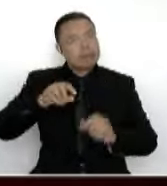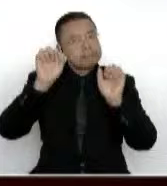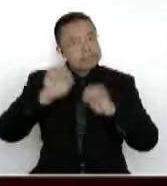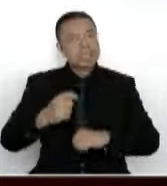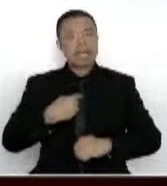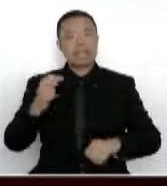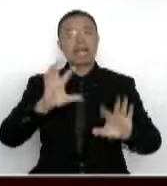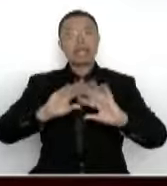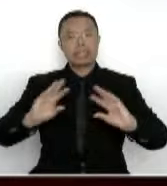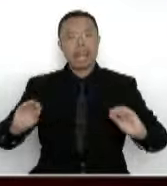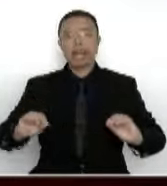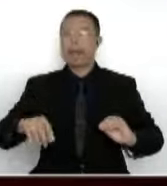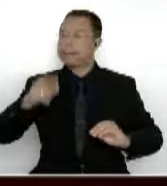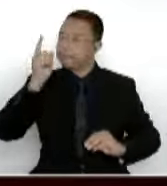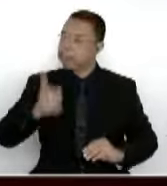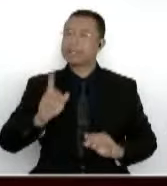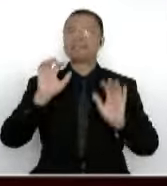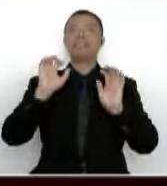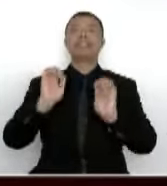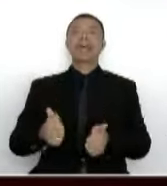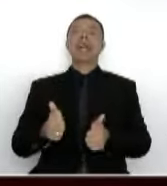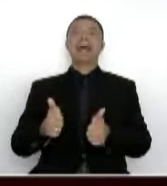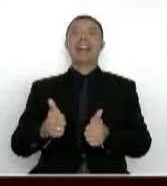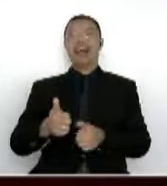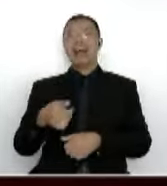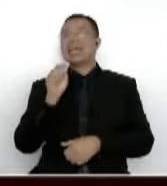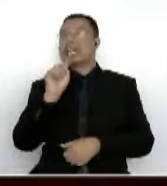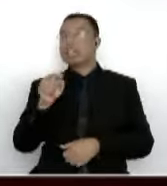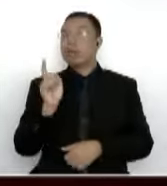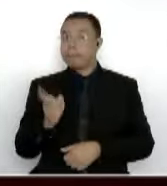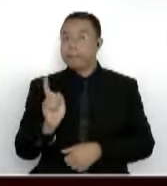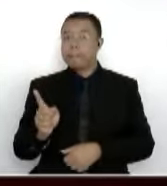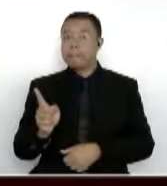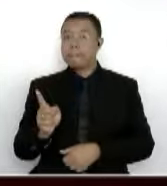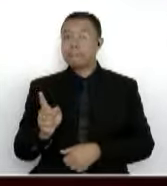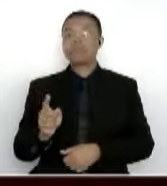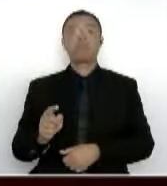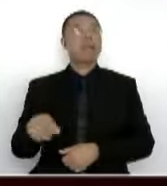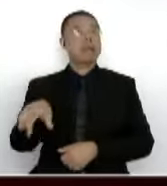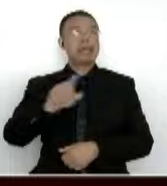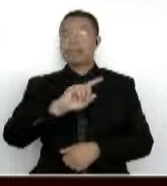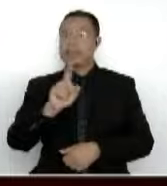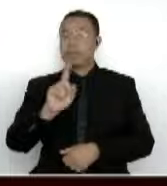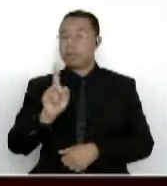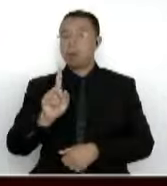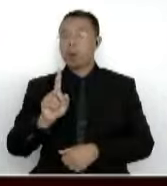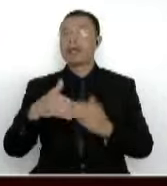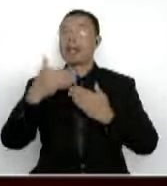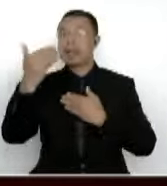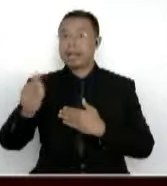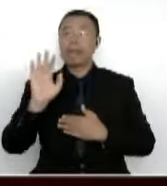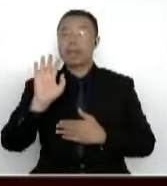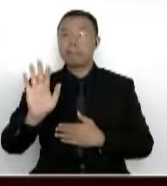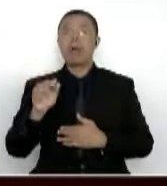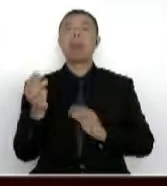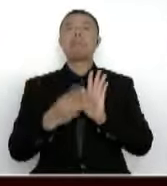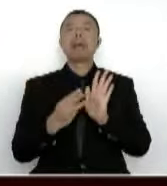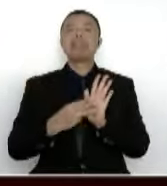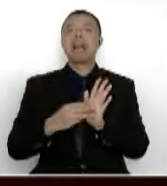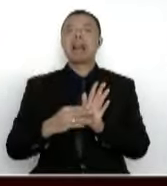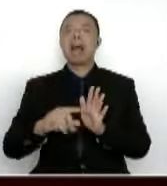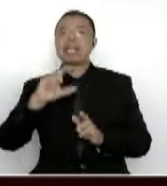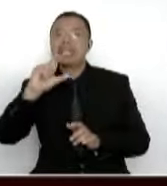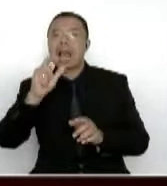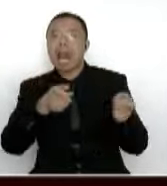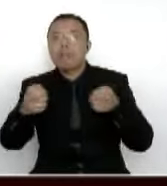dilak kan saya yakin pasti bisa dilakukan dan untuk itu maka tidak boleh kemudian hanya karena persoalan teknis